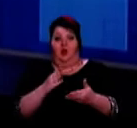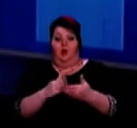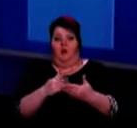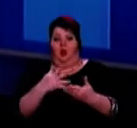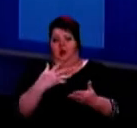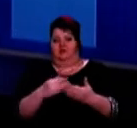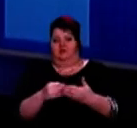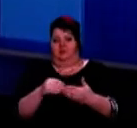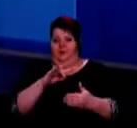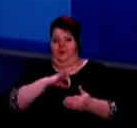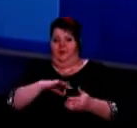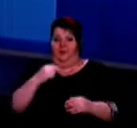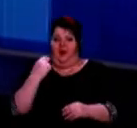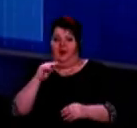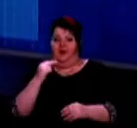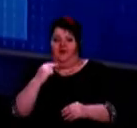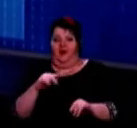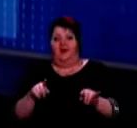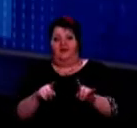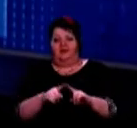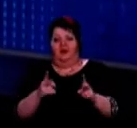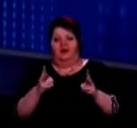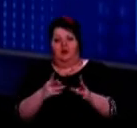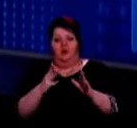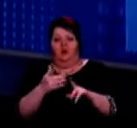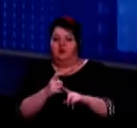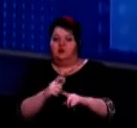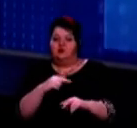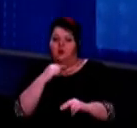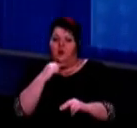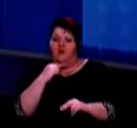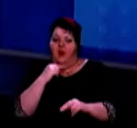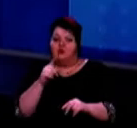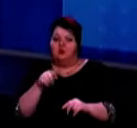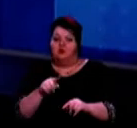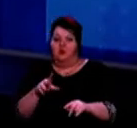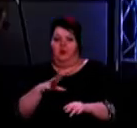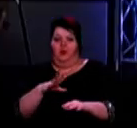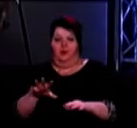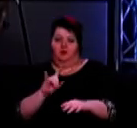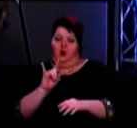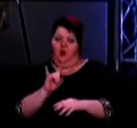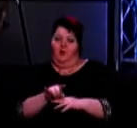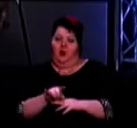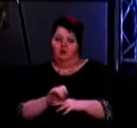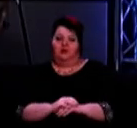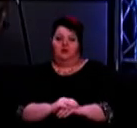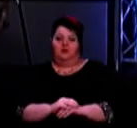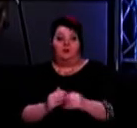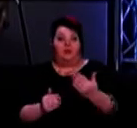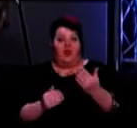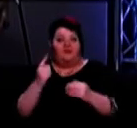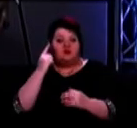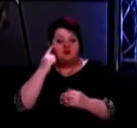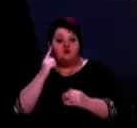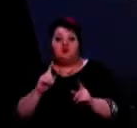переваг, хоча все одно треба споживачам бути досить уважними для того, щоб не бути оманутими. На вашу думку,